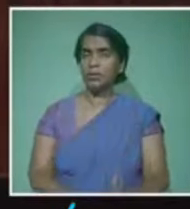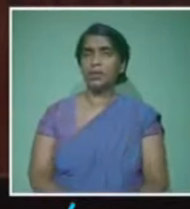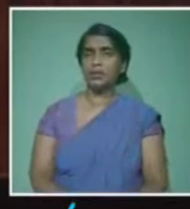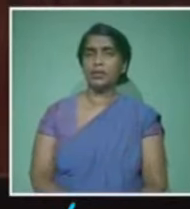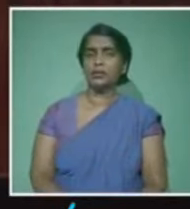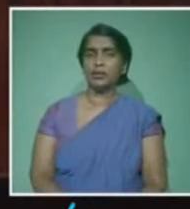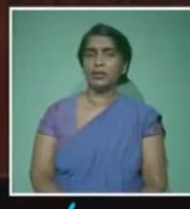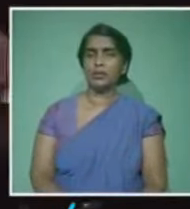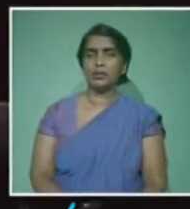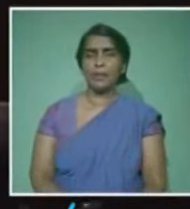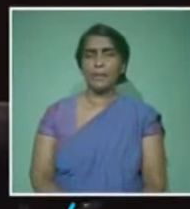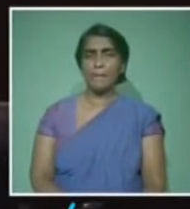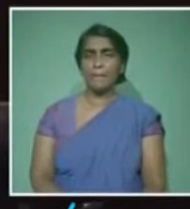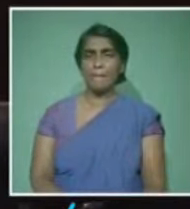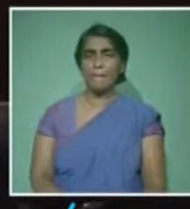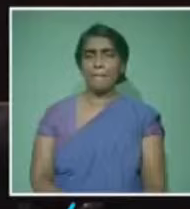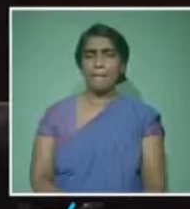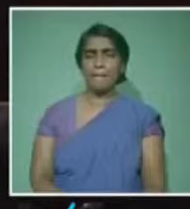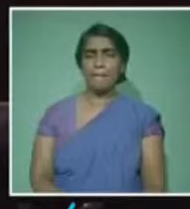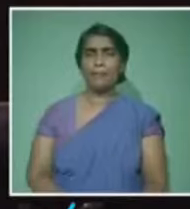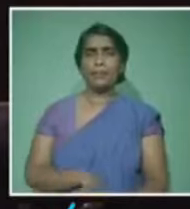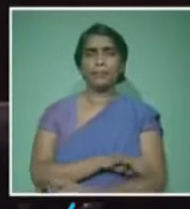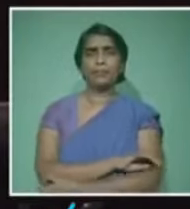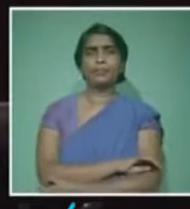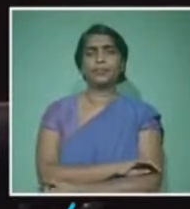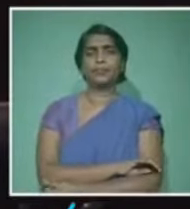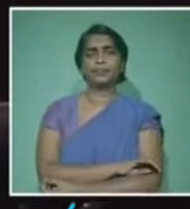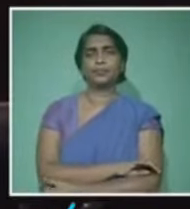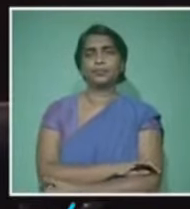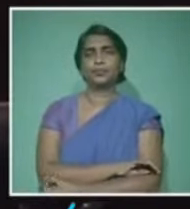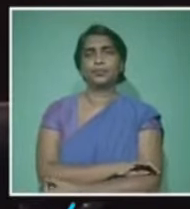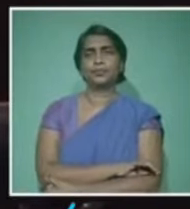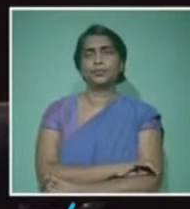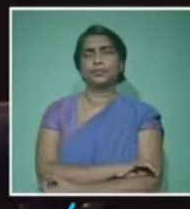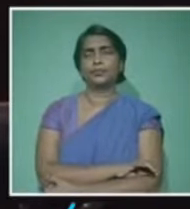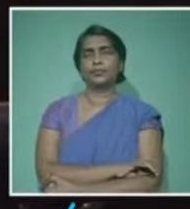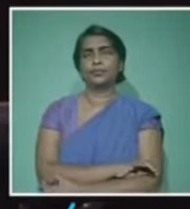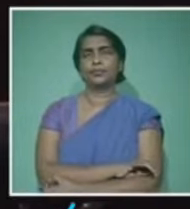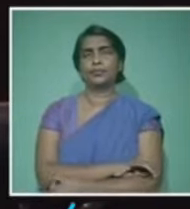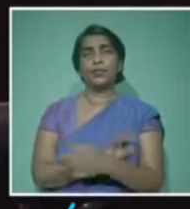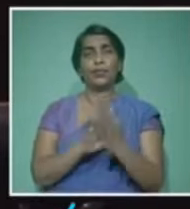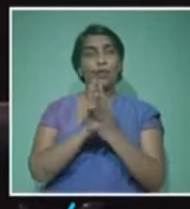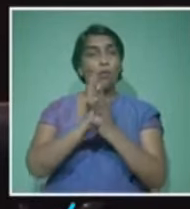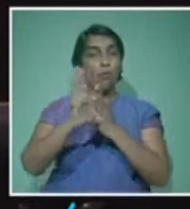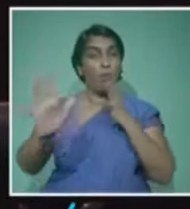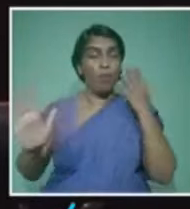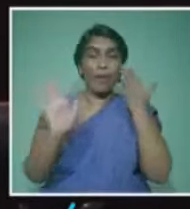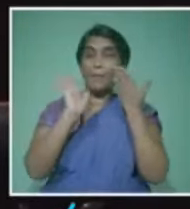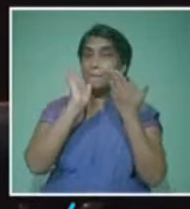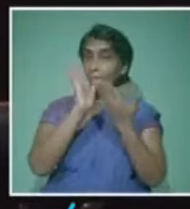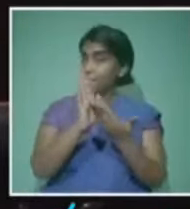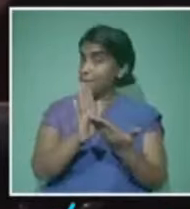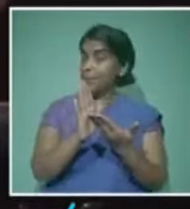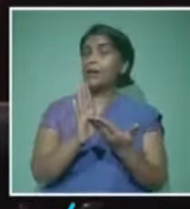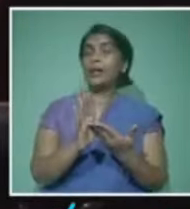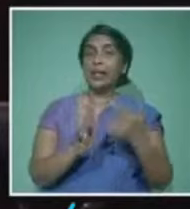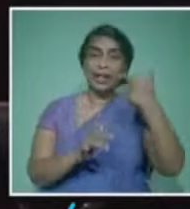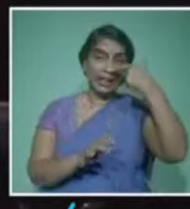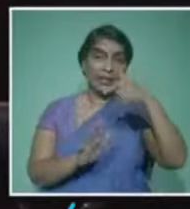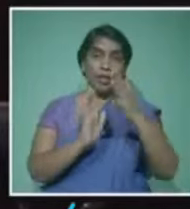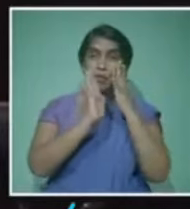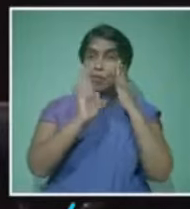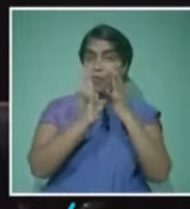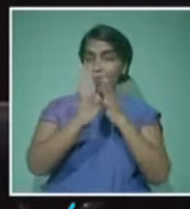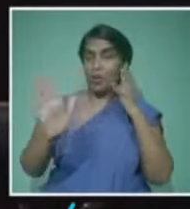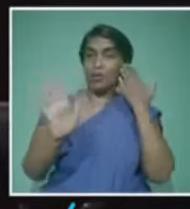මේ යම් කාරණයක් දැනගන්න දෙයක් මම ඔබතුමාගෙන් අහුවේ ඔව් ගරු නියෝජ්‍ය කතානායකතුමනි මේ පොලිම පෙන්නලා තෙල් පොලිම